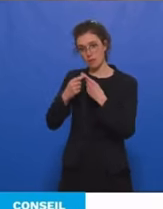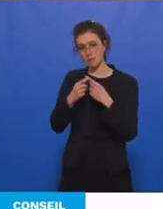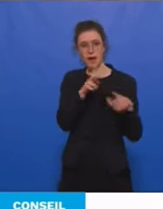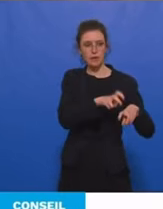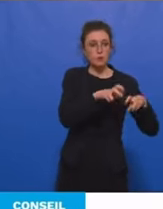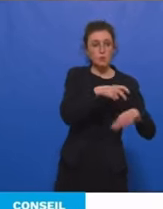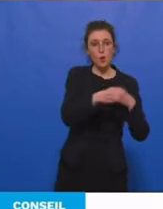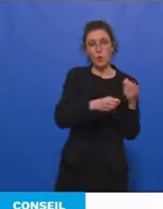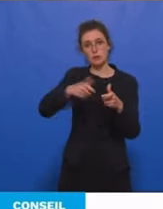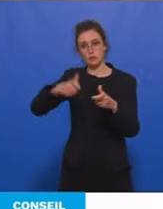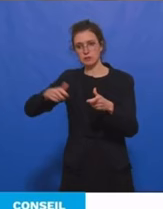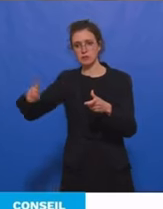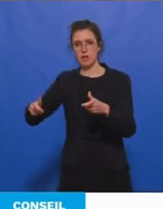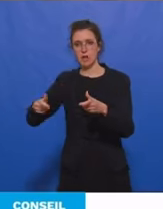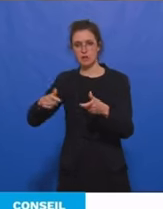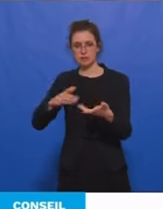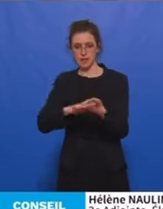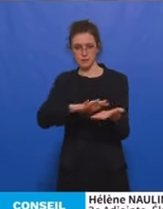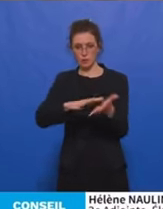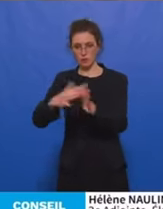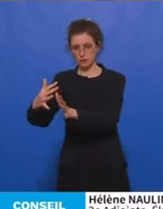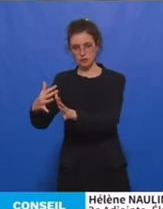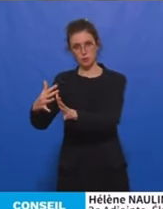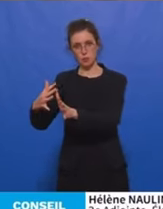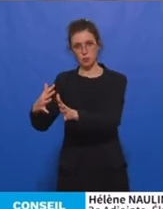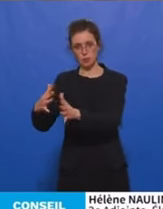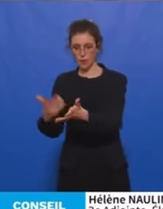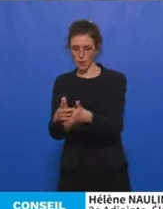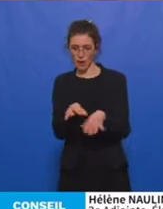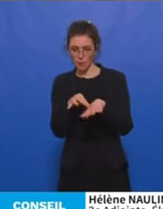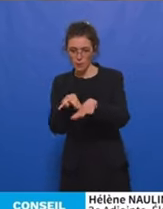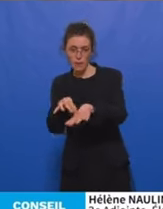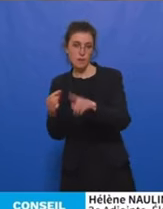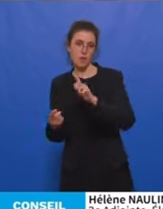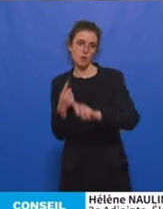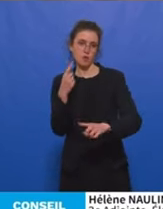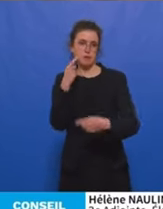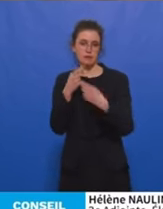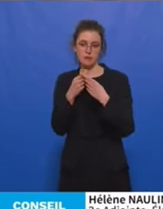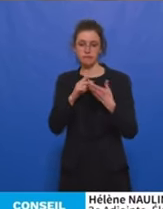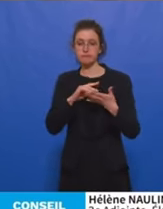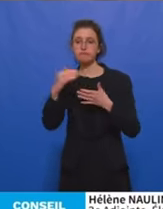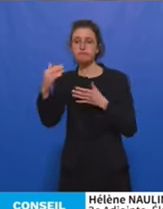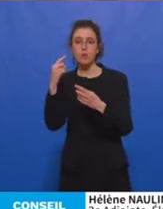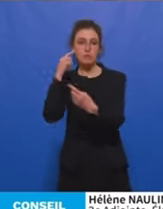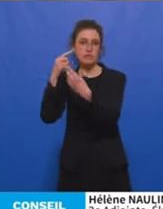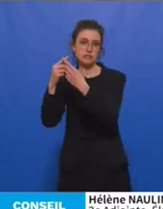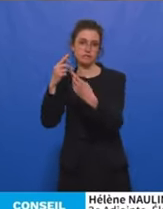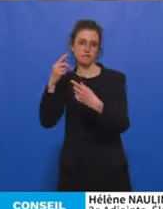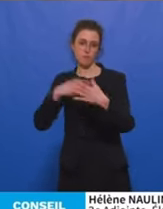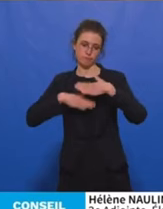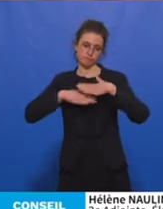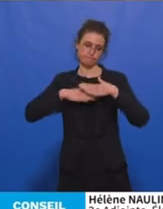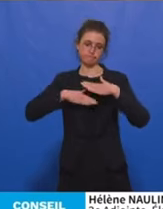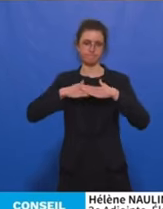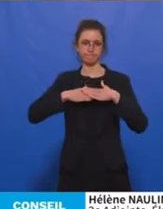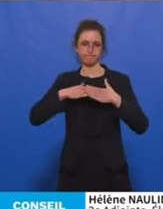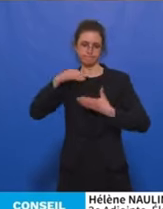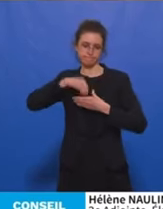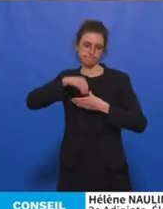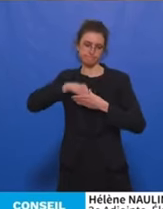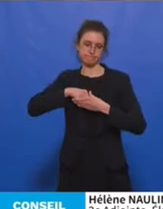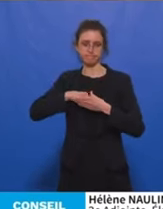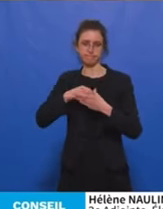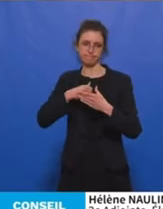transition-là et de s'inscrire dans des logiques de sobriété. C'est le seul gage de leur pérennité également. Enfin, vous dire